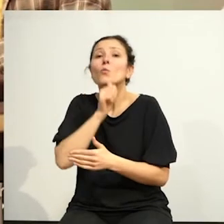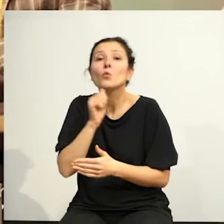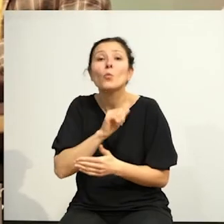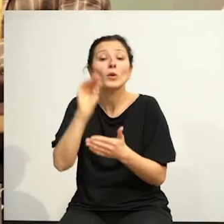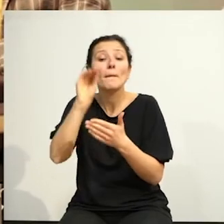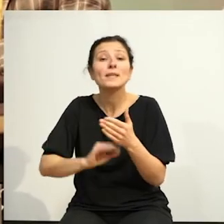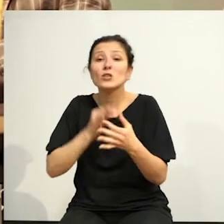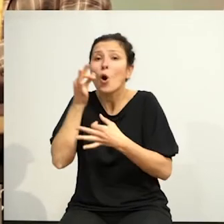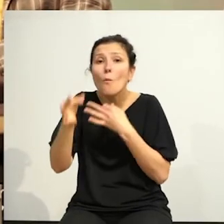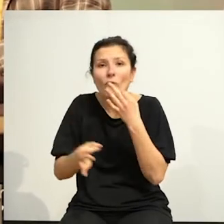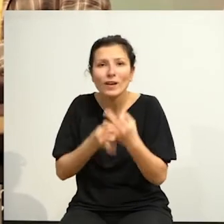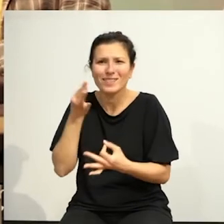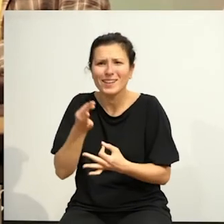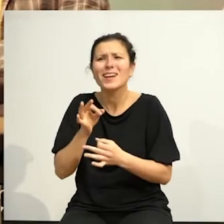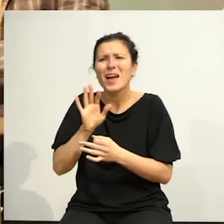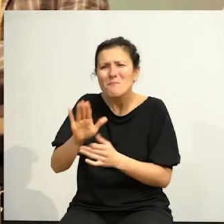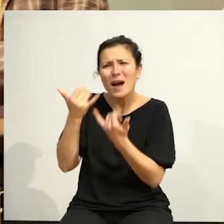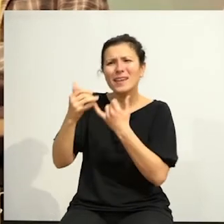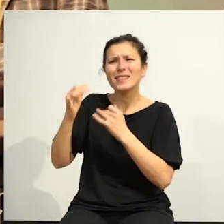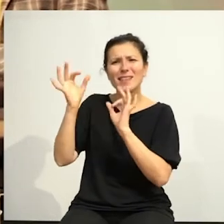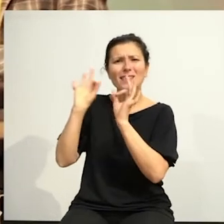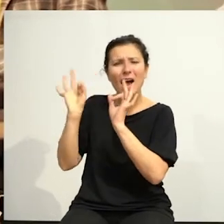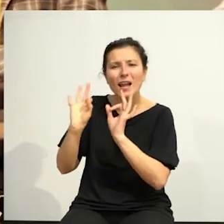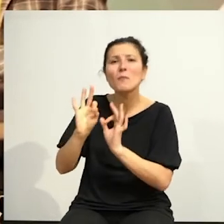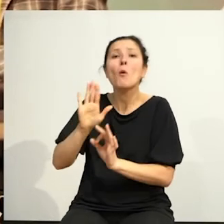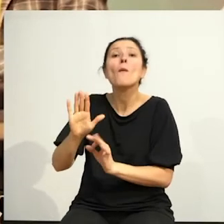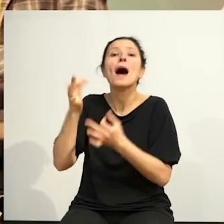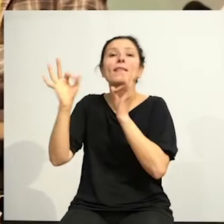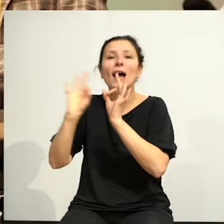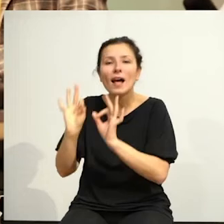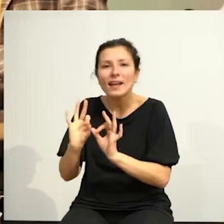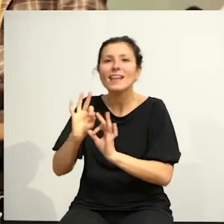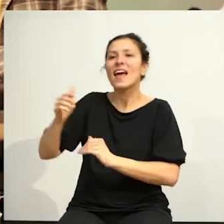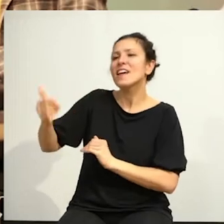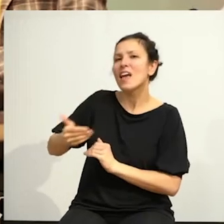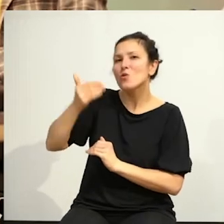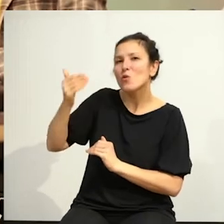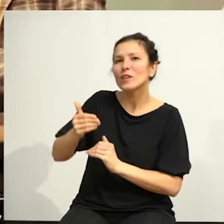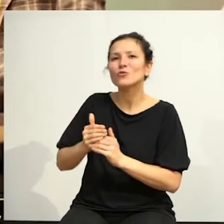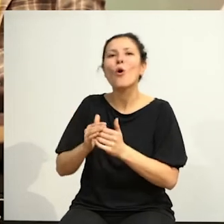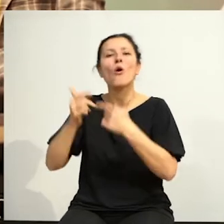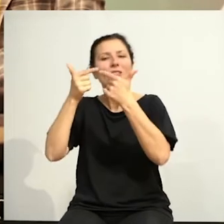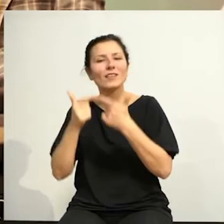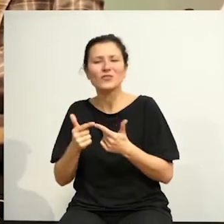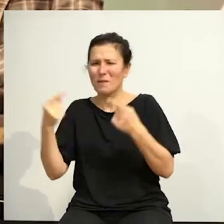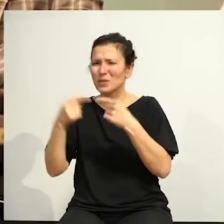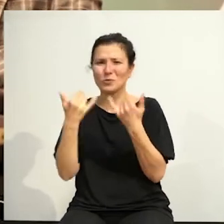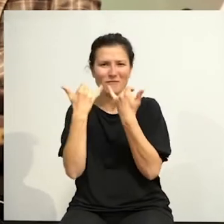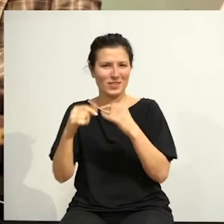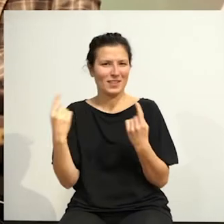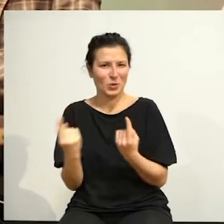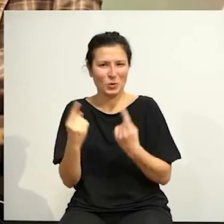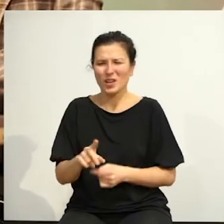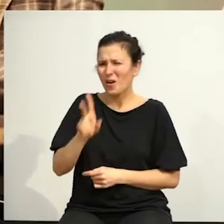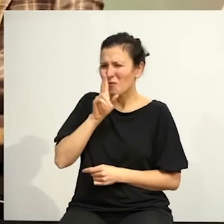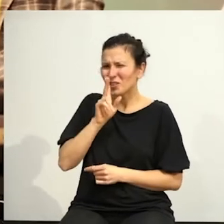Oczywiście ma inny talent, talent retoryczno-liryczny, który się sprawdza gdzie indziej. On widzi, że te